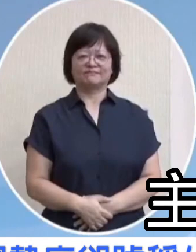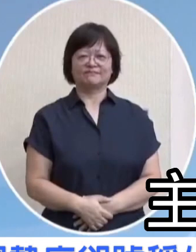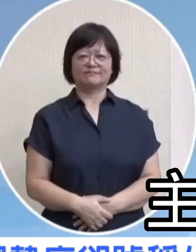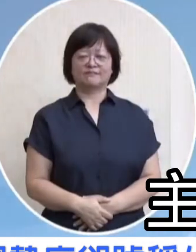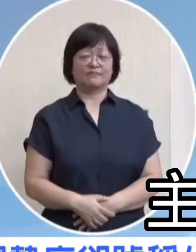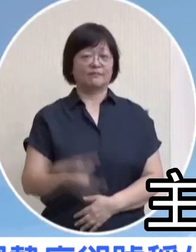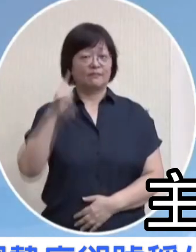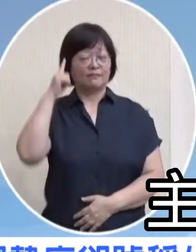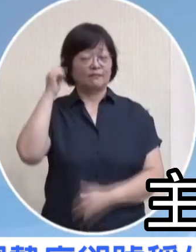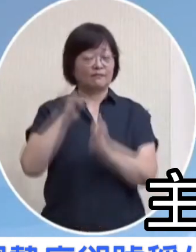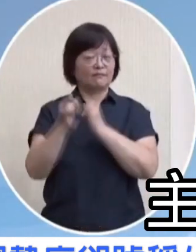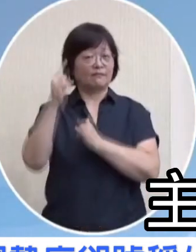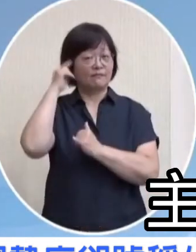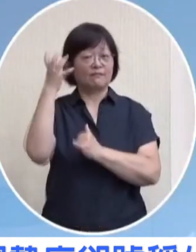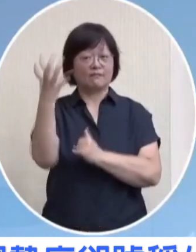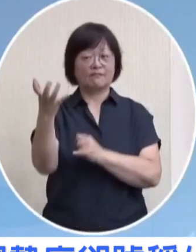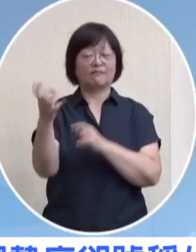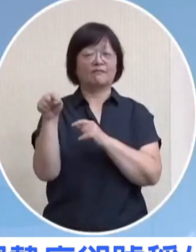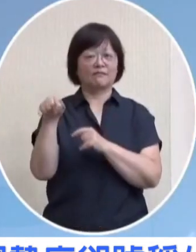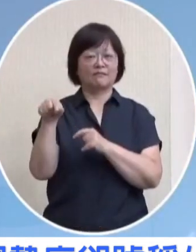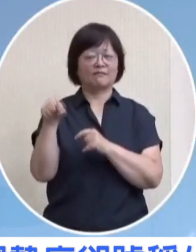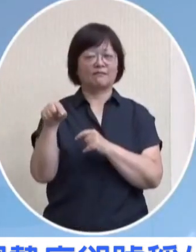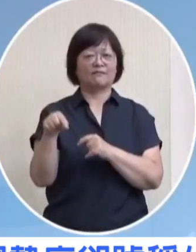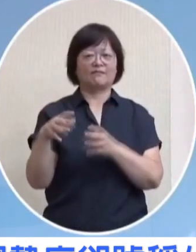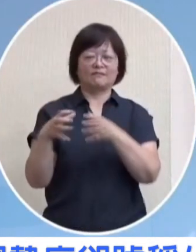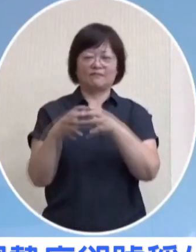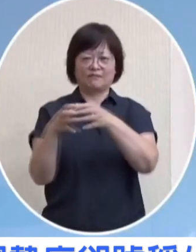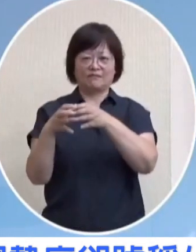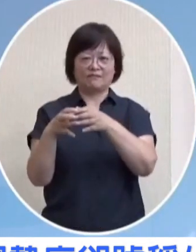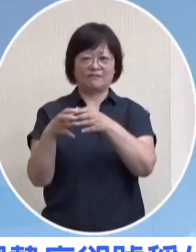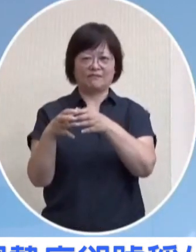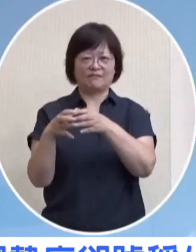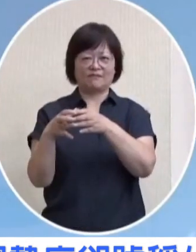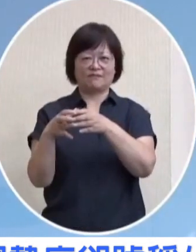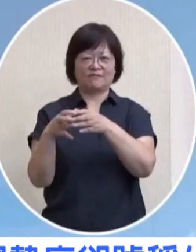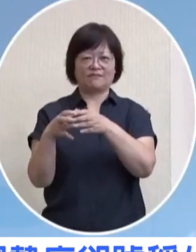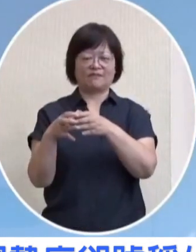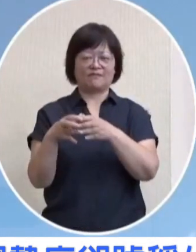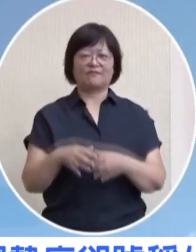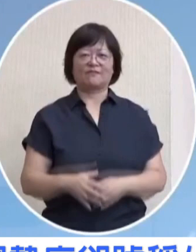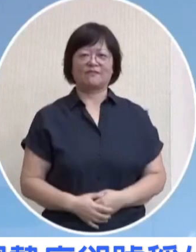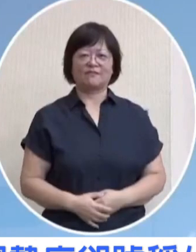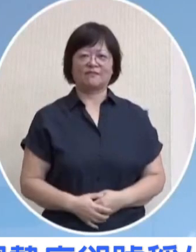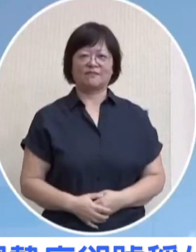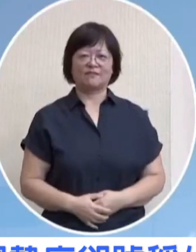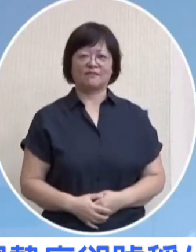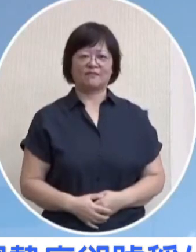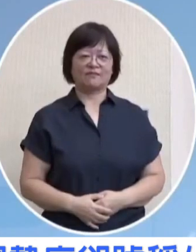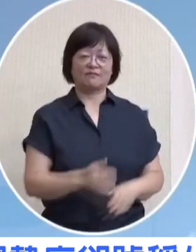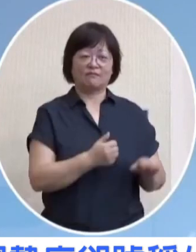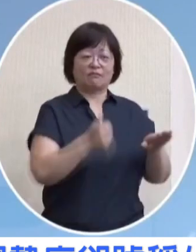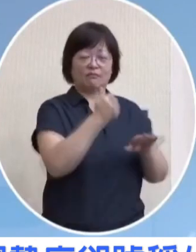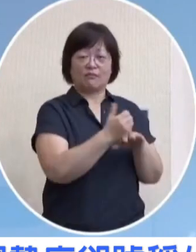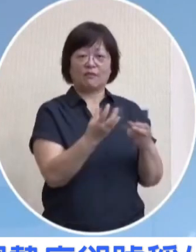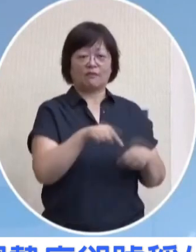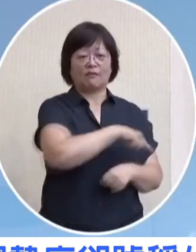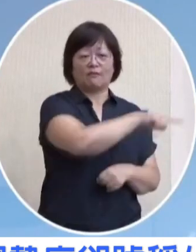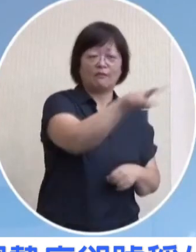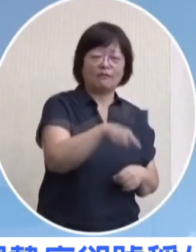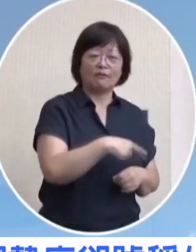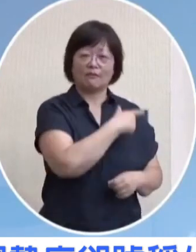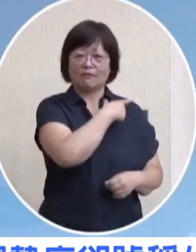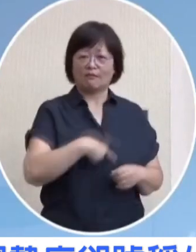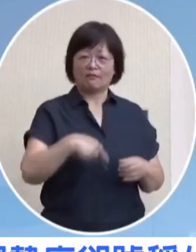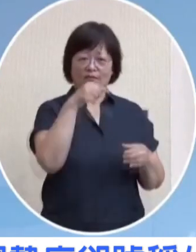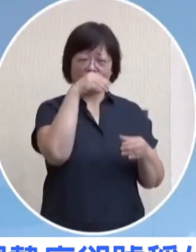民意大联盟的平台，再也证明各候选人可以共同